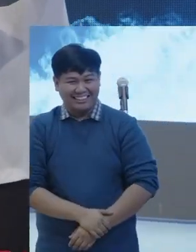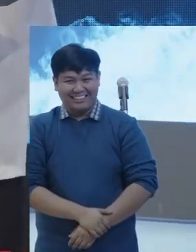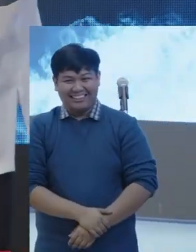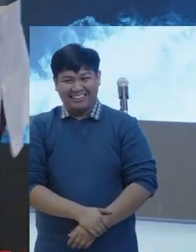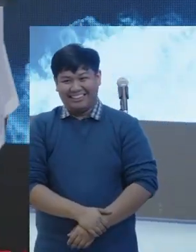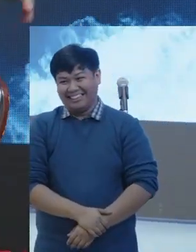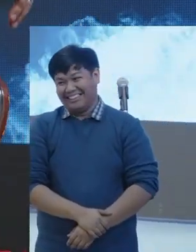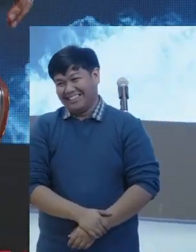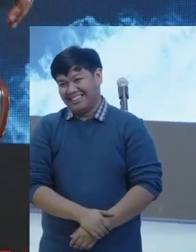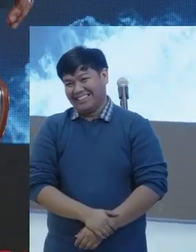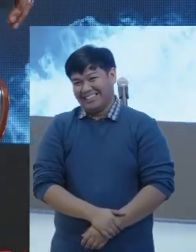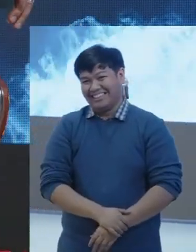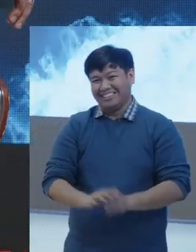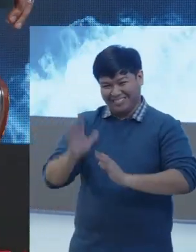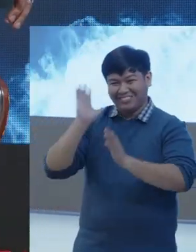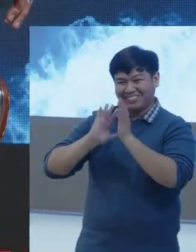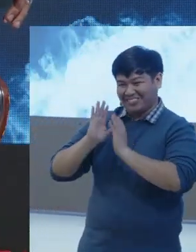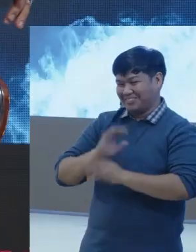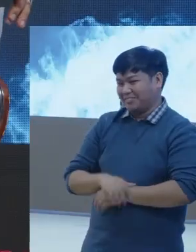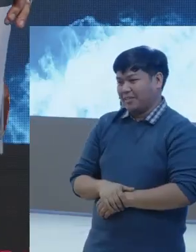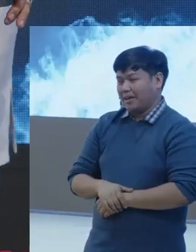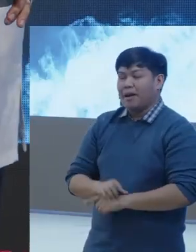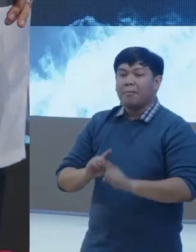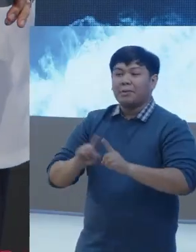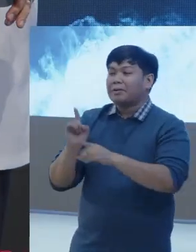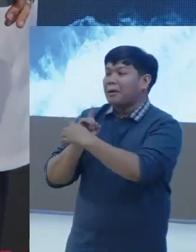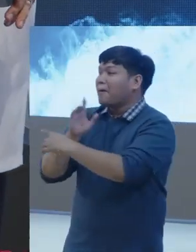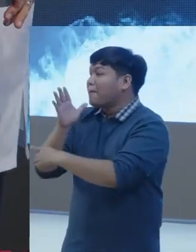Well, matipid po talaga ang nanay ko.